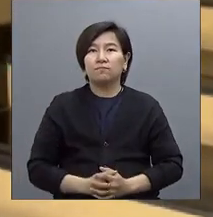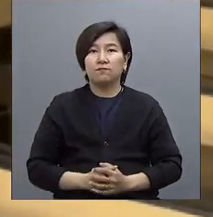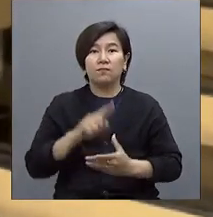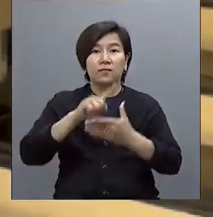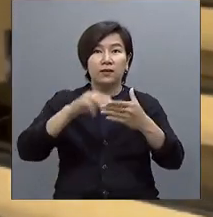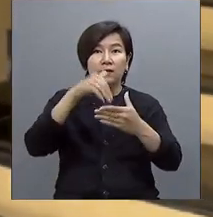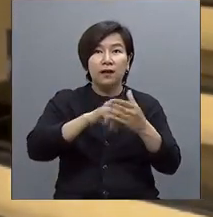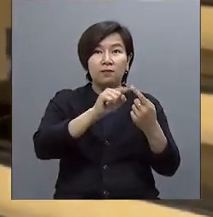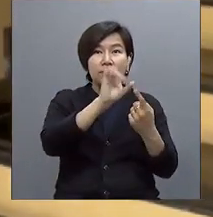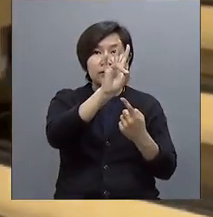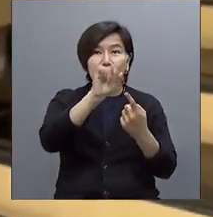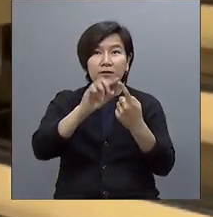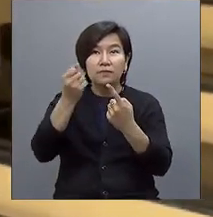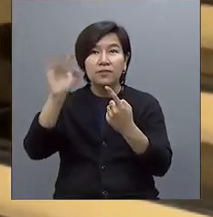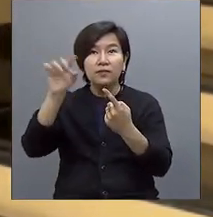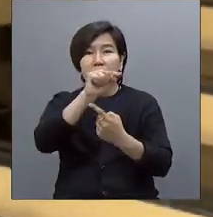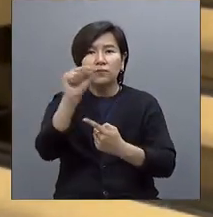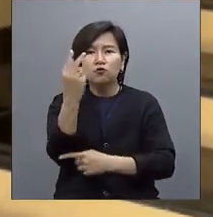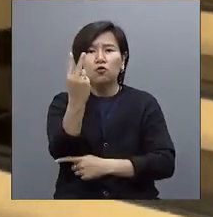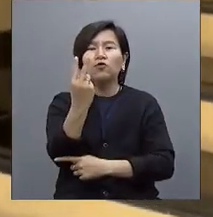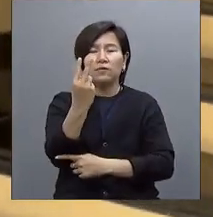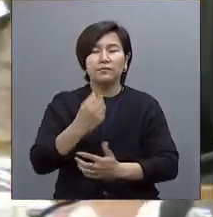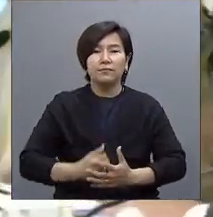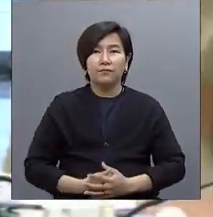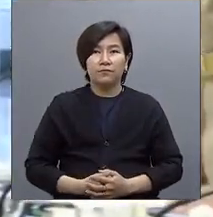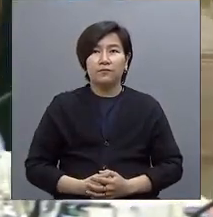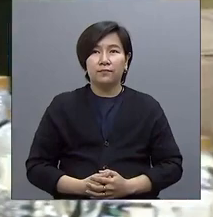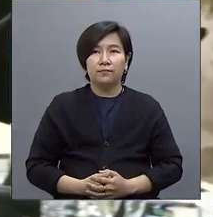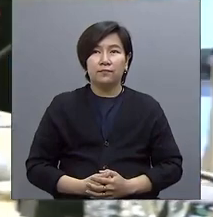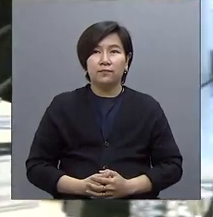14แล้วน่าจะ ก็คงประมาณนั้นครับ